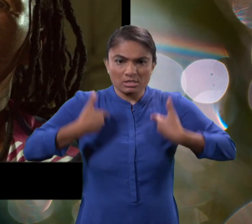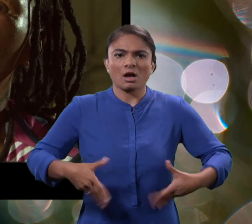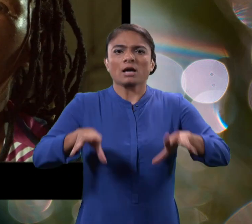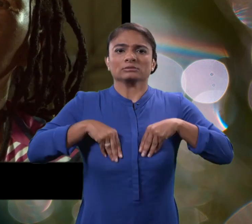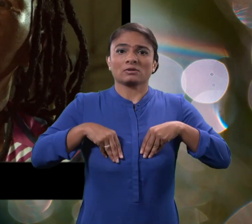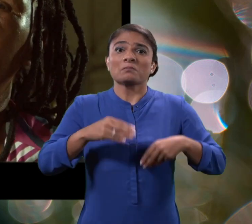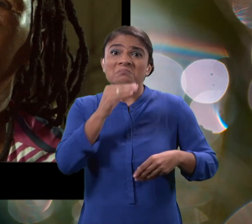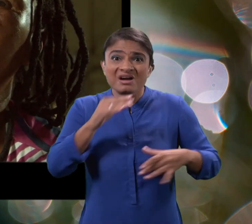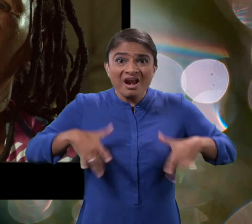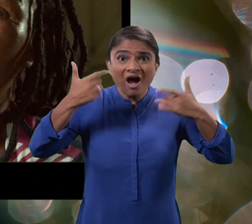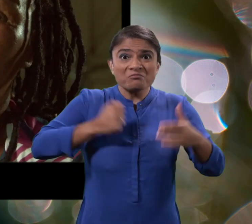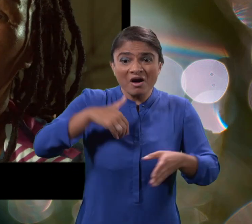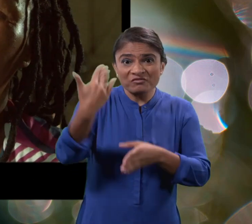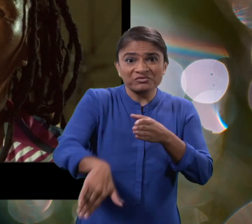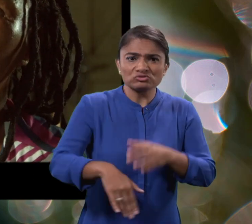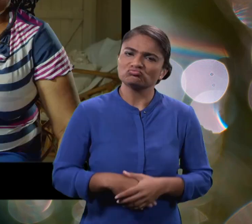mabayaba ubomi